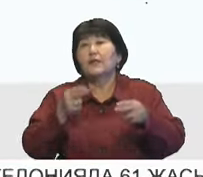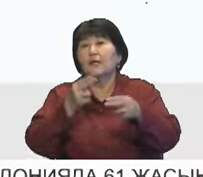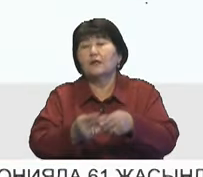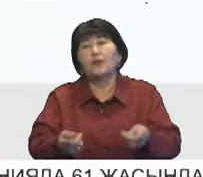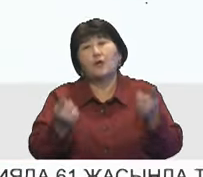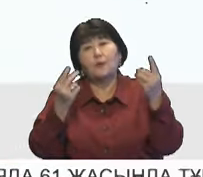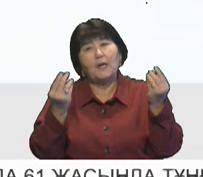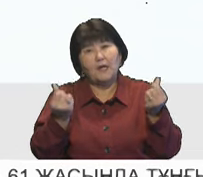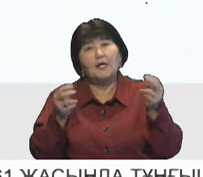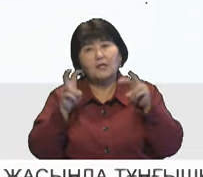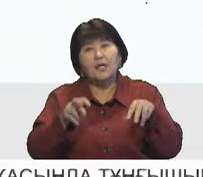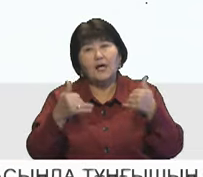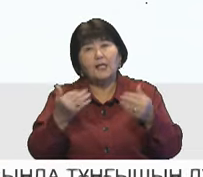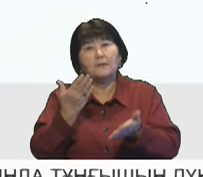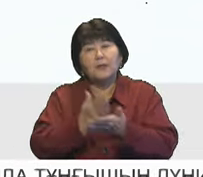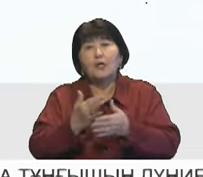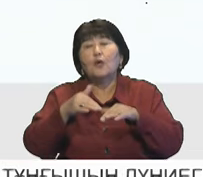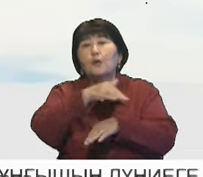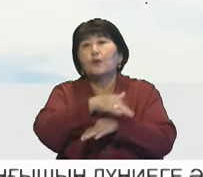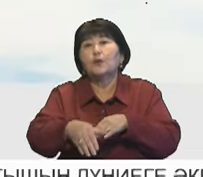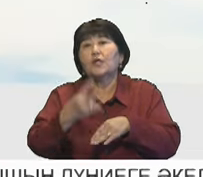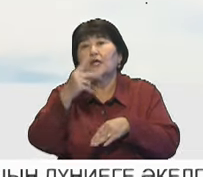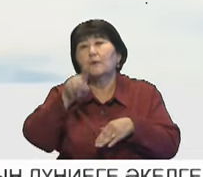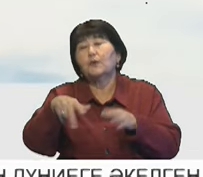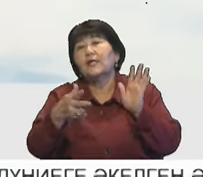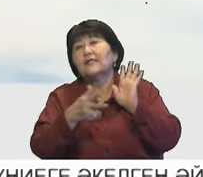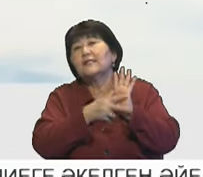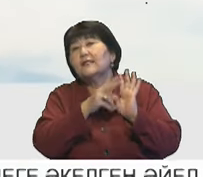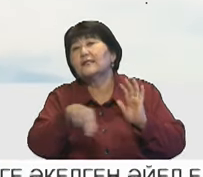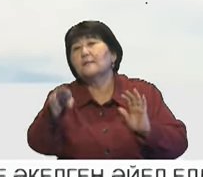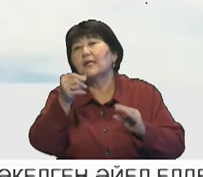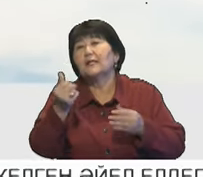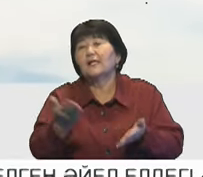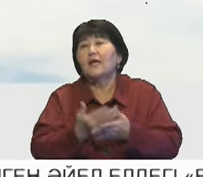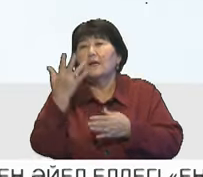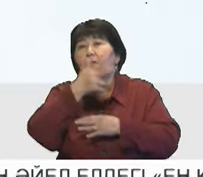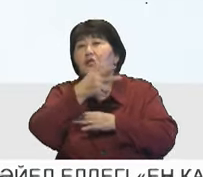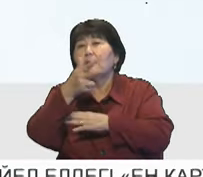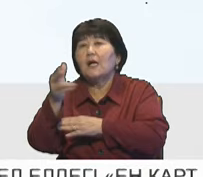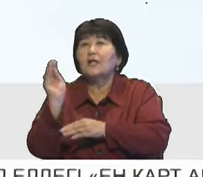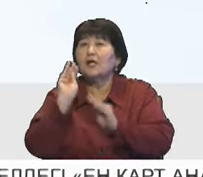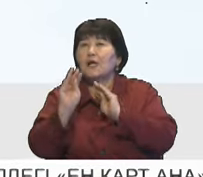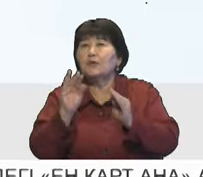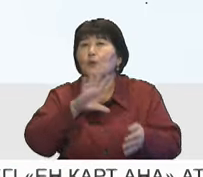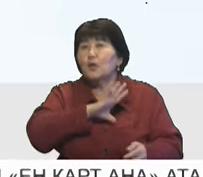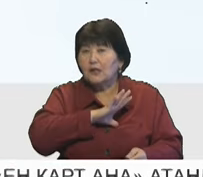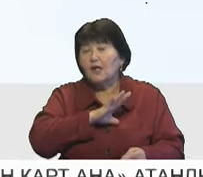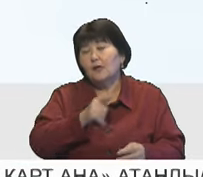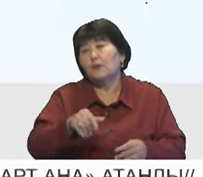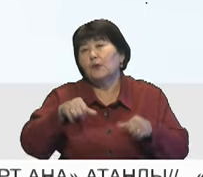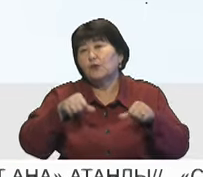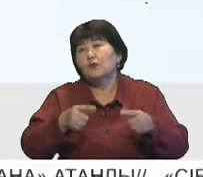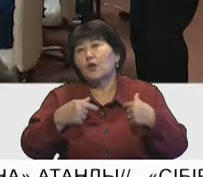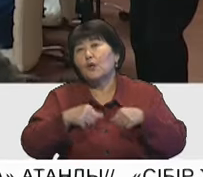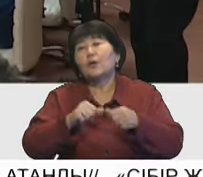қомақты қаржы қаралып келеді. Мәселен, көшелерге 2,8 миллиард теңгеге бейне бақылау камералары орнатылған. Құзырлы